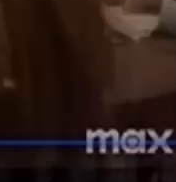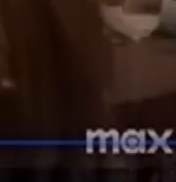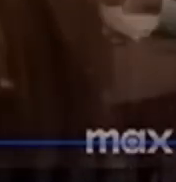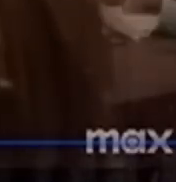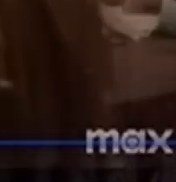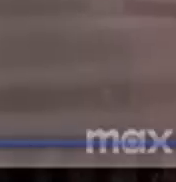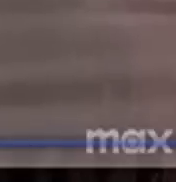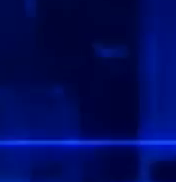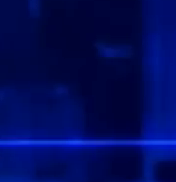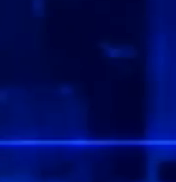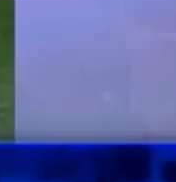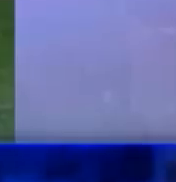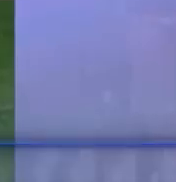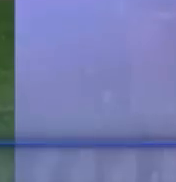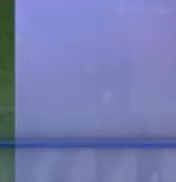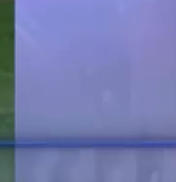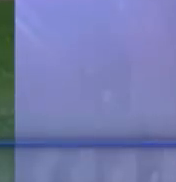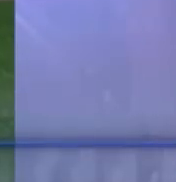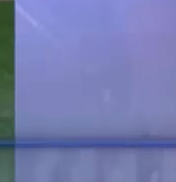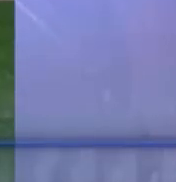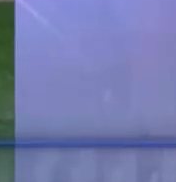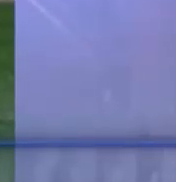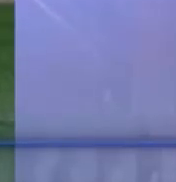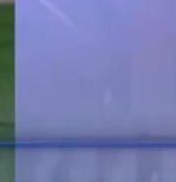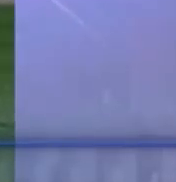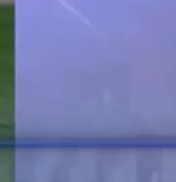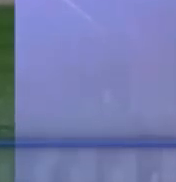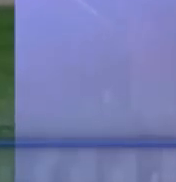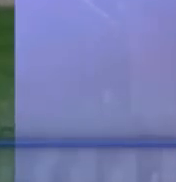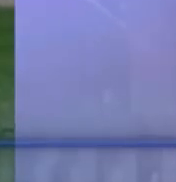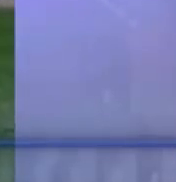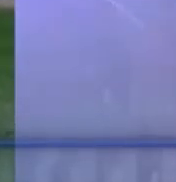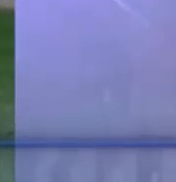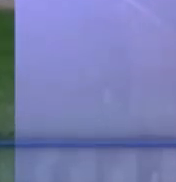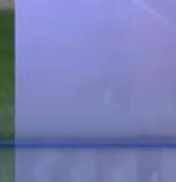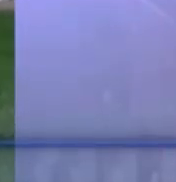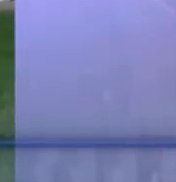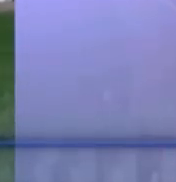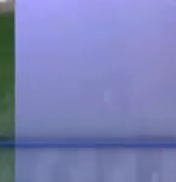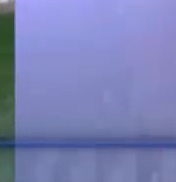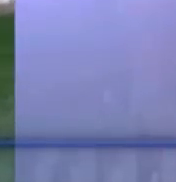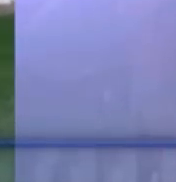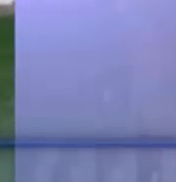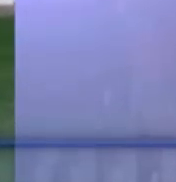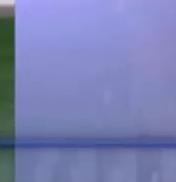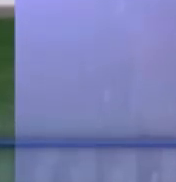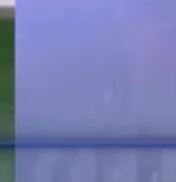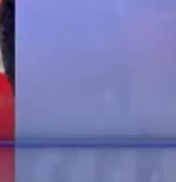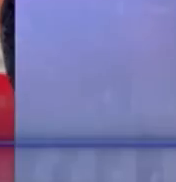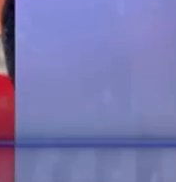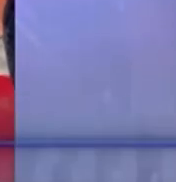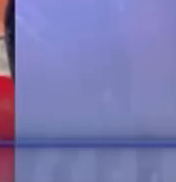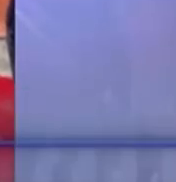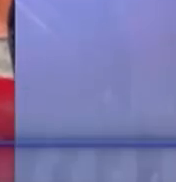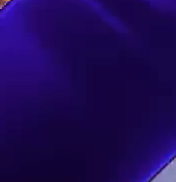series. At estudyante sa Cotabato, 100,000 pesos ang nakuhang graduation gift.